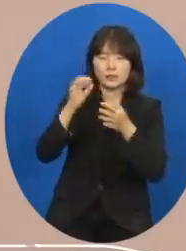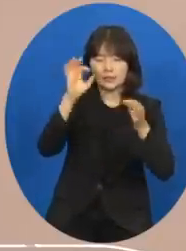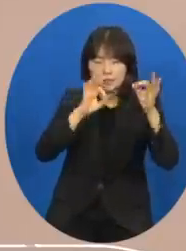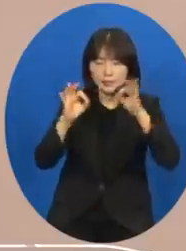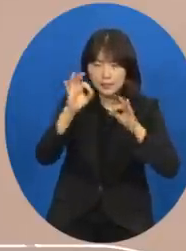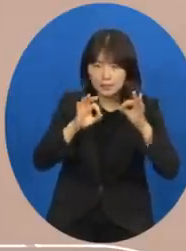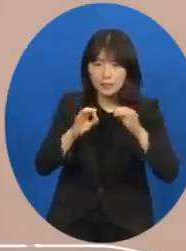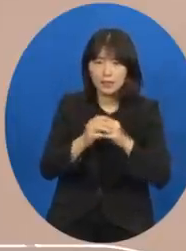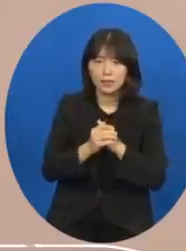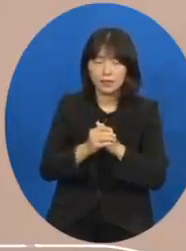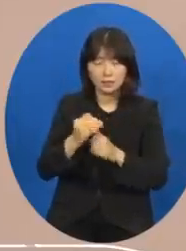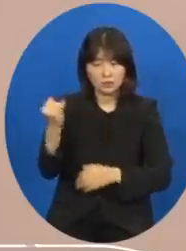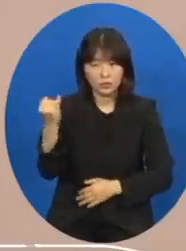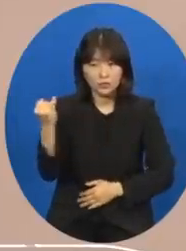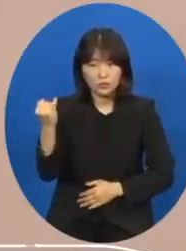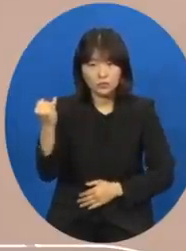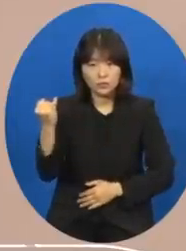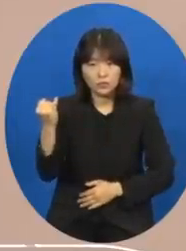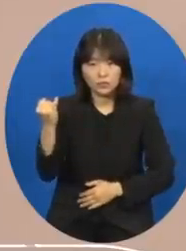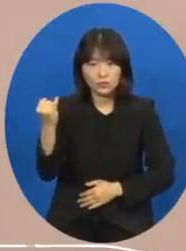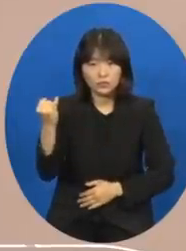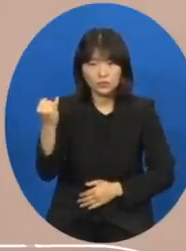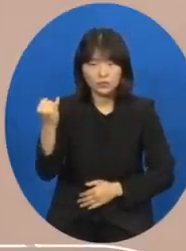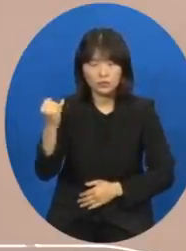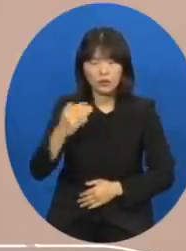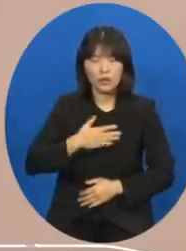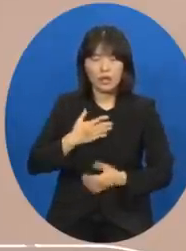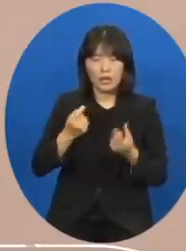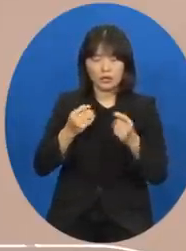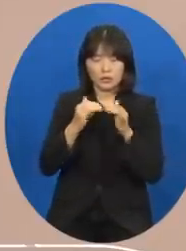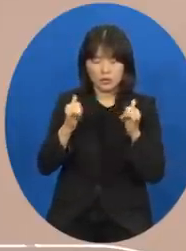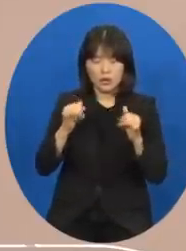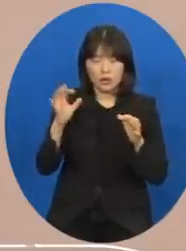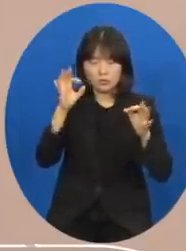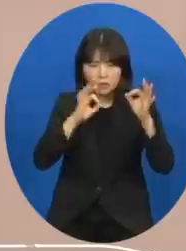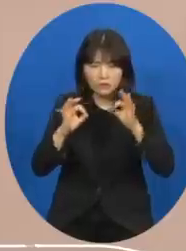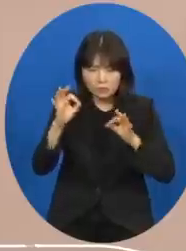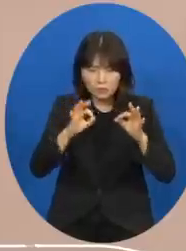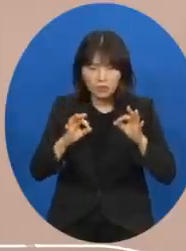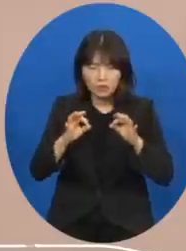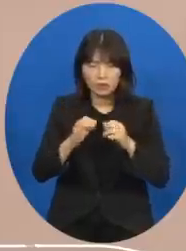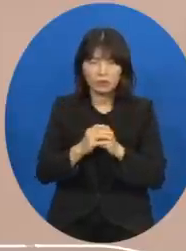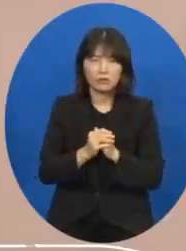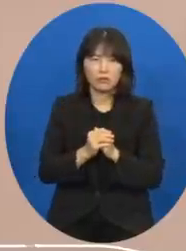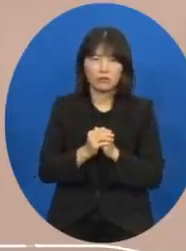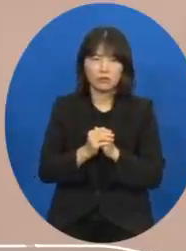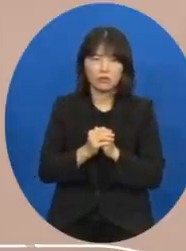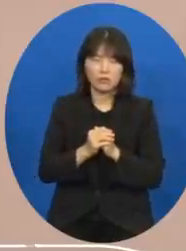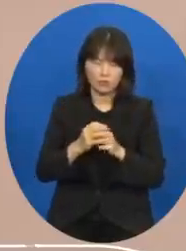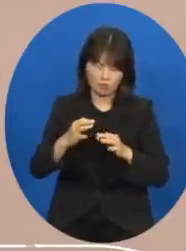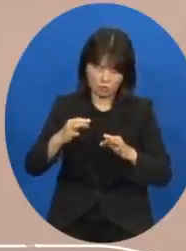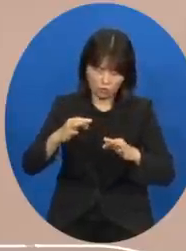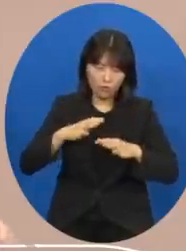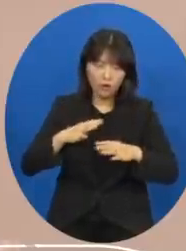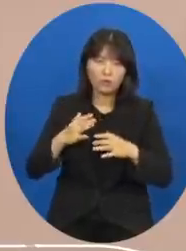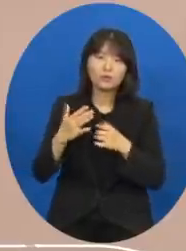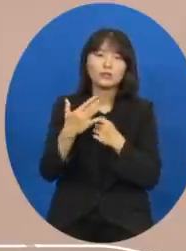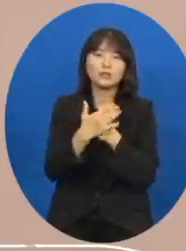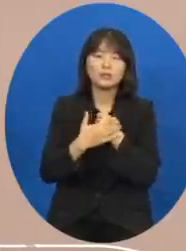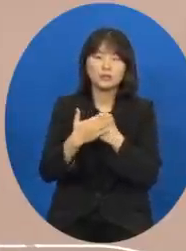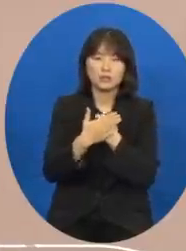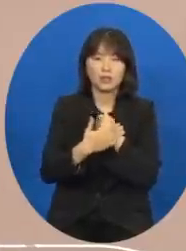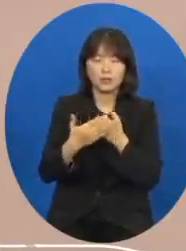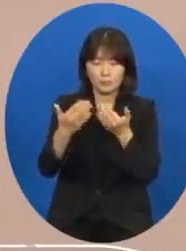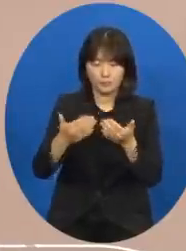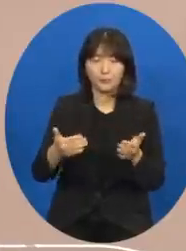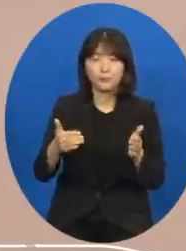여인에게도 정말 하나님이 나 같은 사람을 찾으시는구나. 그런 참 놀라운 은혜의 응답이죠.